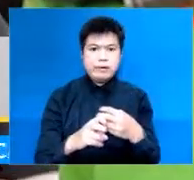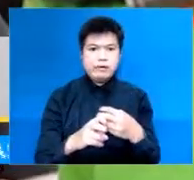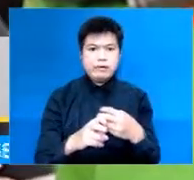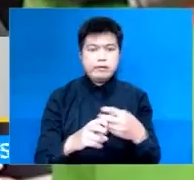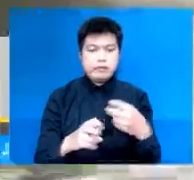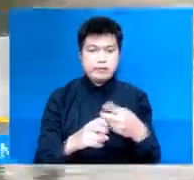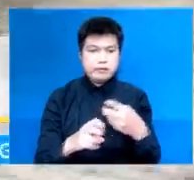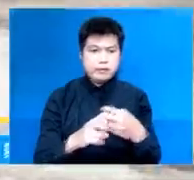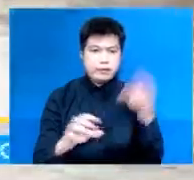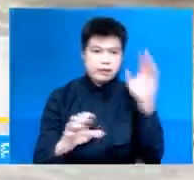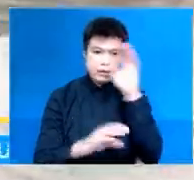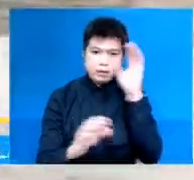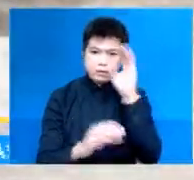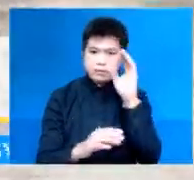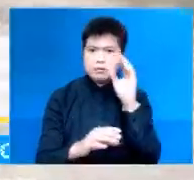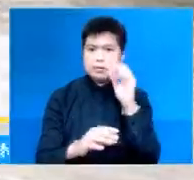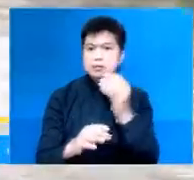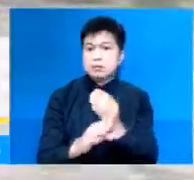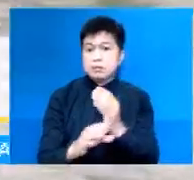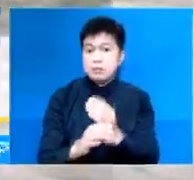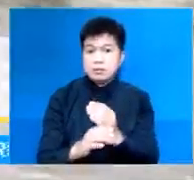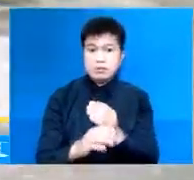sasakyan, tao. Mahirap talaga.